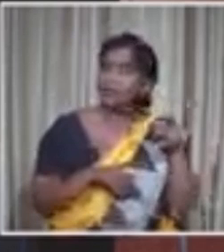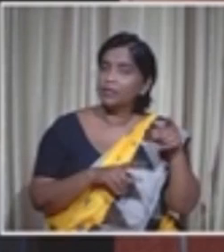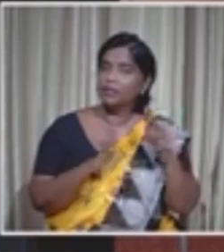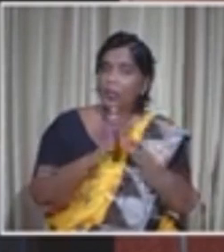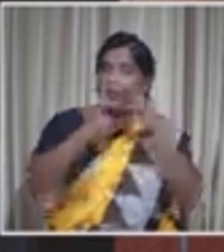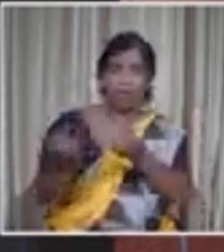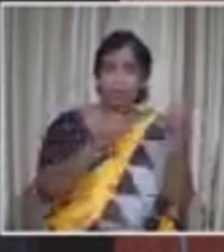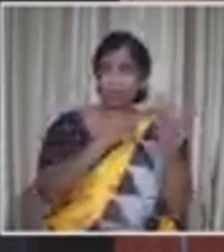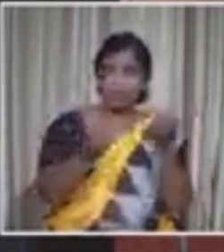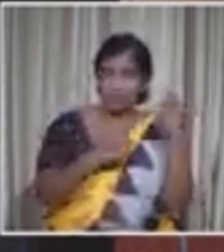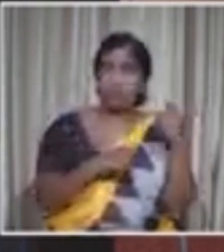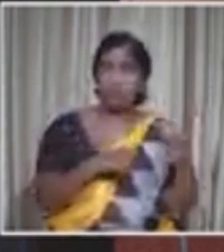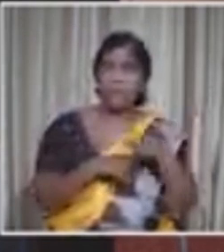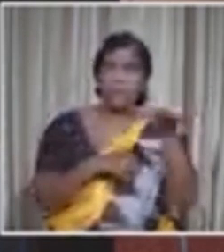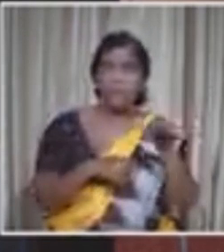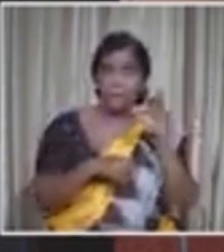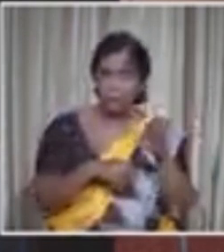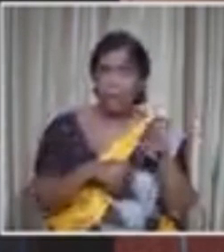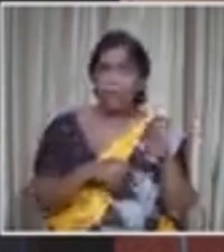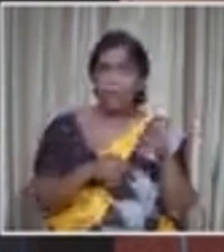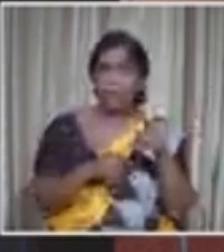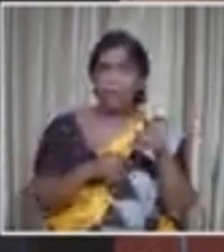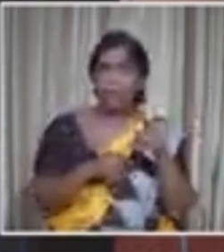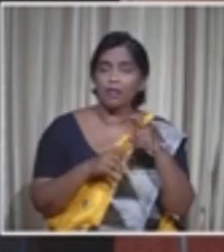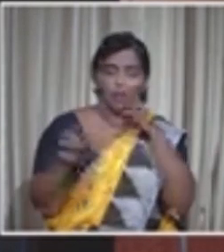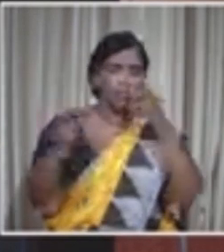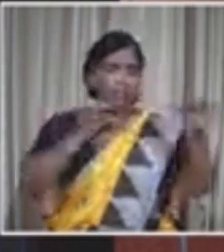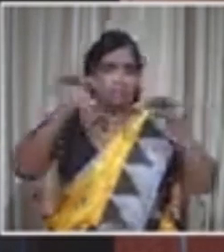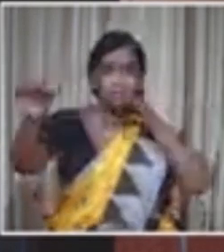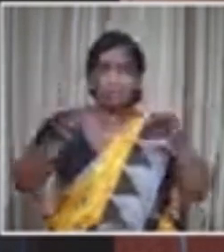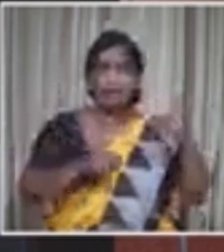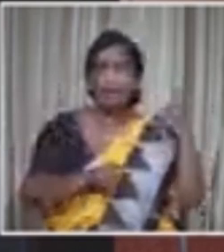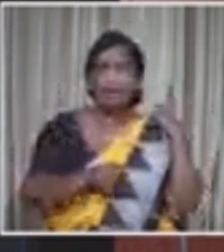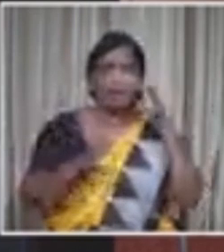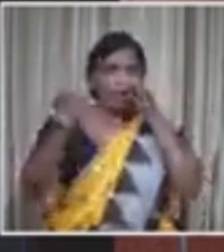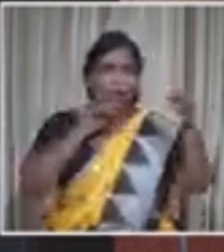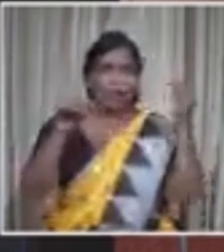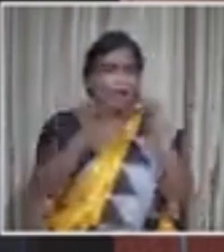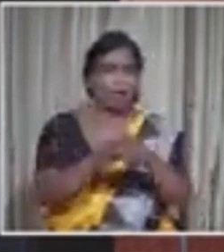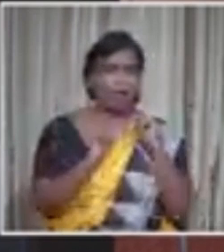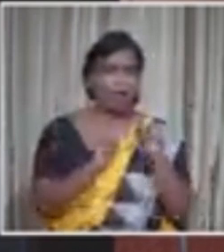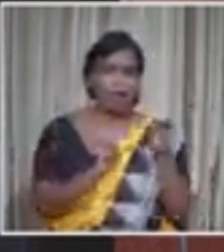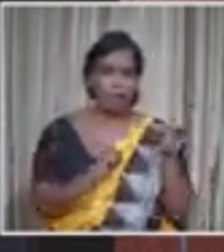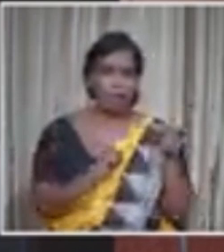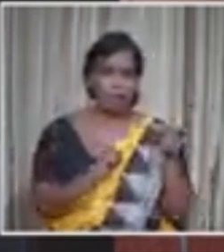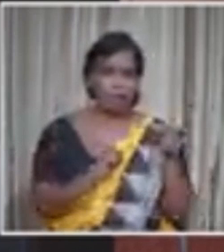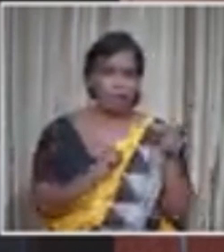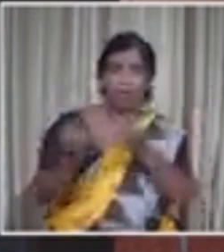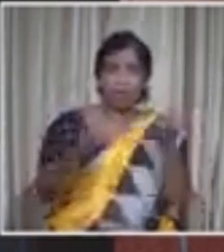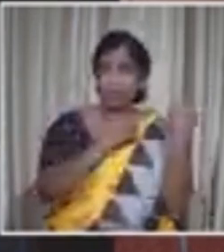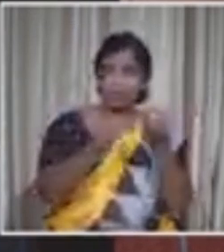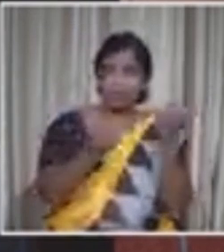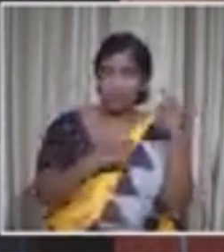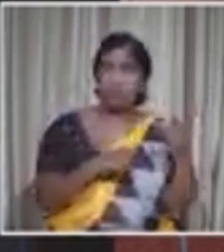வந்த இராணுவத்தினர் அந்த வளாகத்தில் இருக்கின்ற ஆலயத்தை சுற்றி இருக்கின்ற கற்களை எல்லாம் அகற்றி அந்த பகுதிகளில் இருந்த அளவீடுகளை